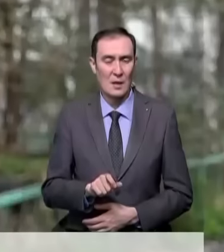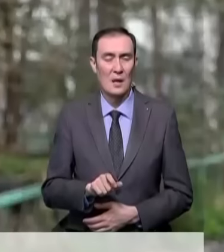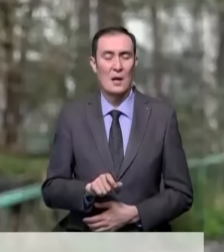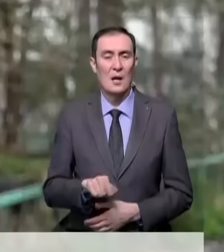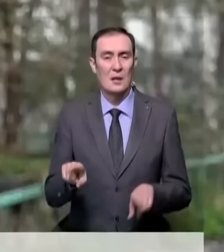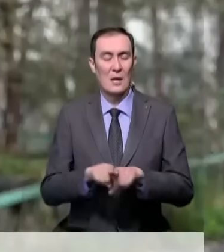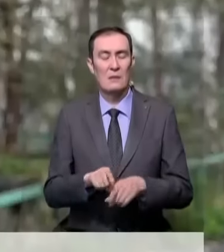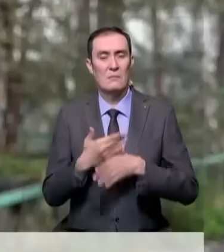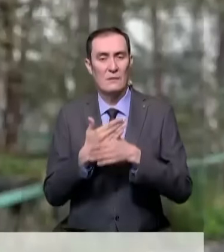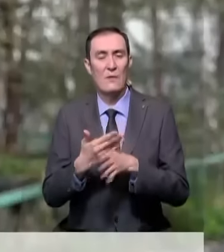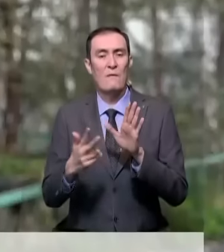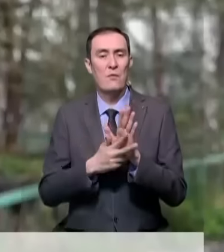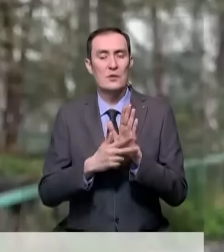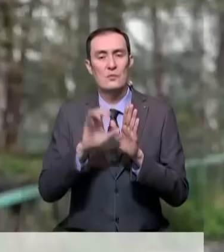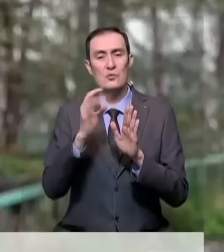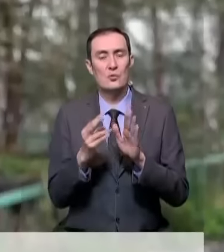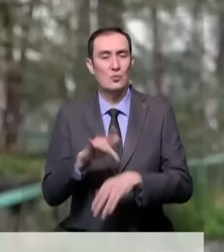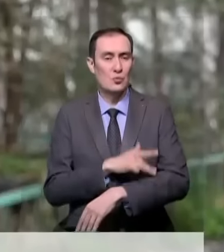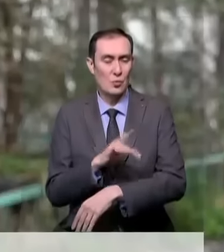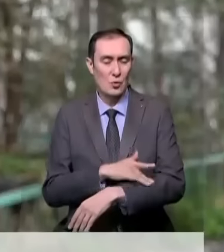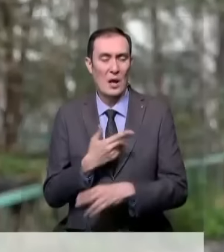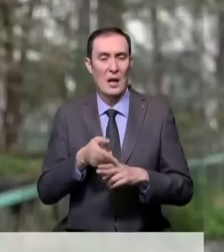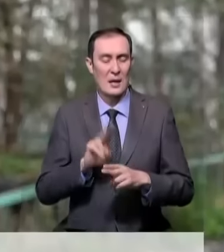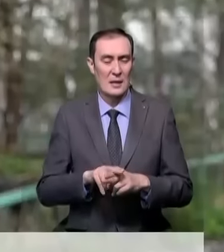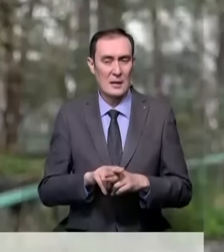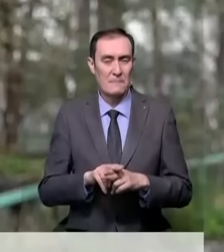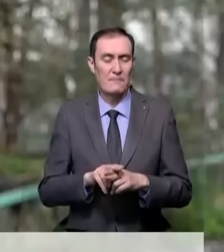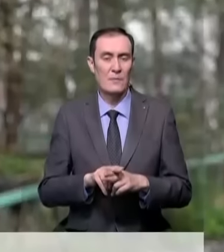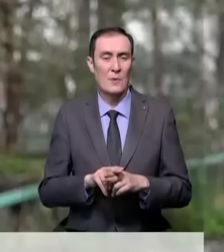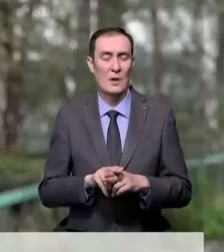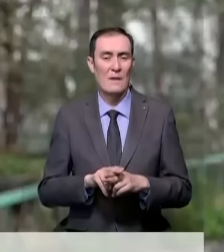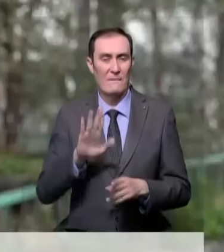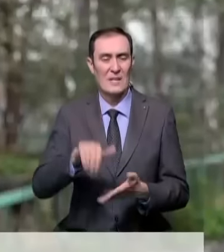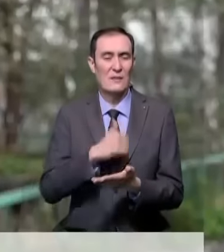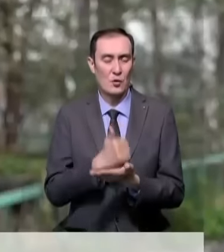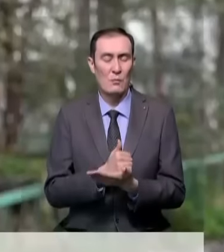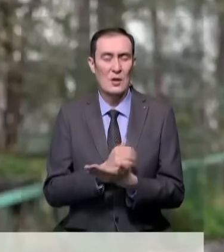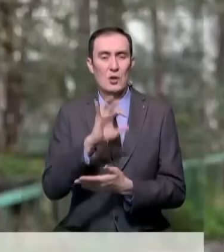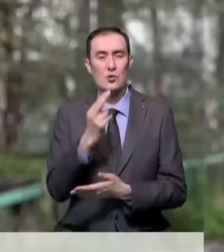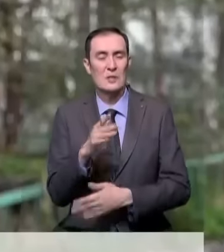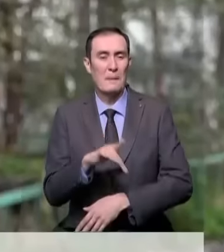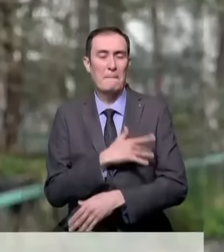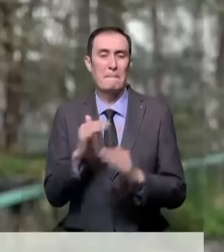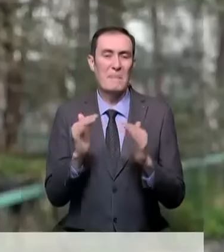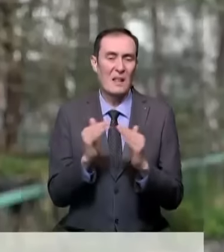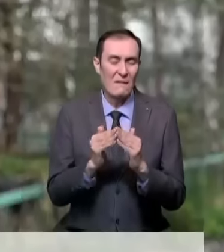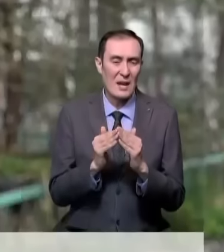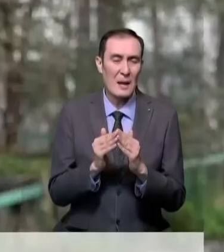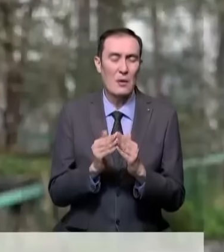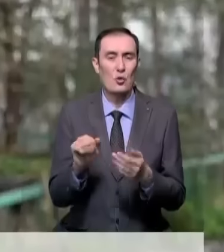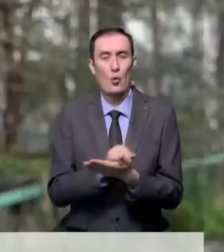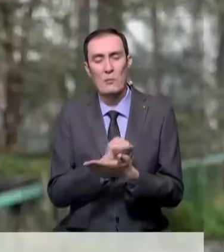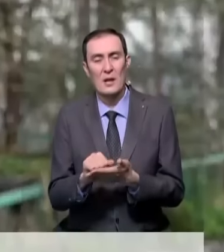Получают 8 специальных социальных услуг. Это в основном социально-бытовые,